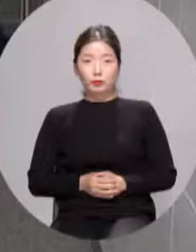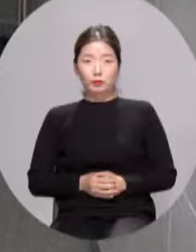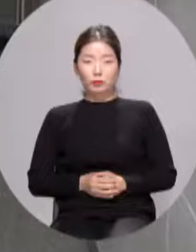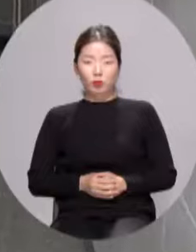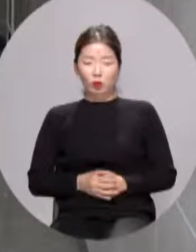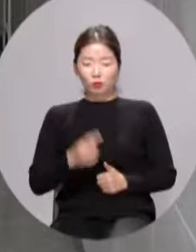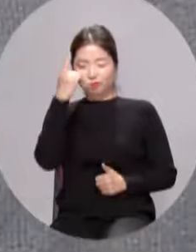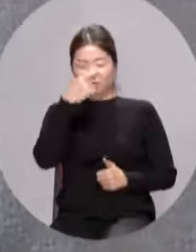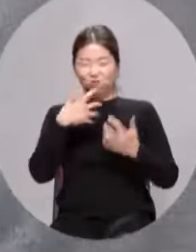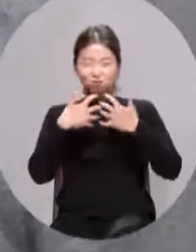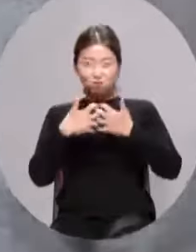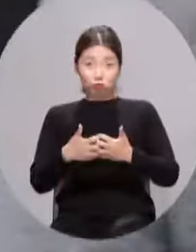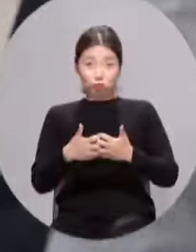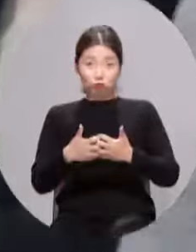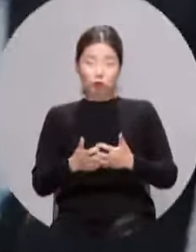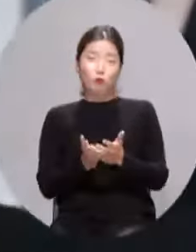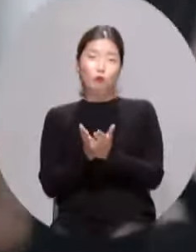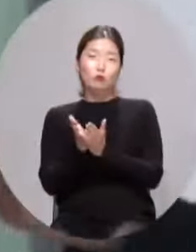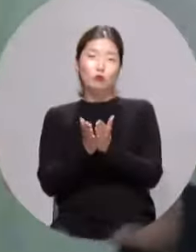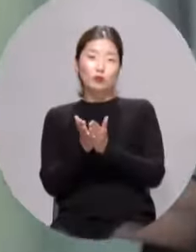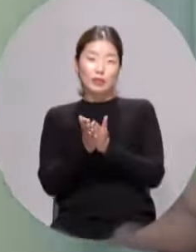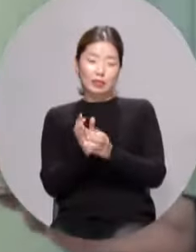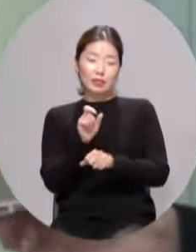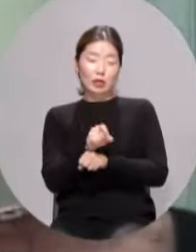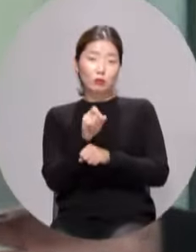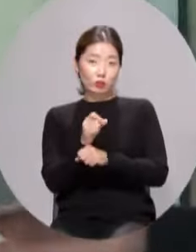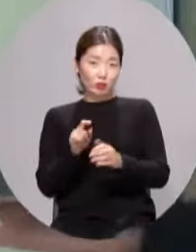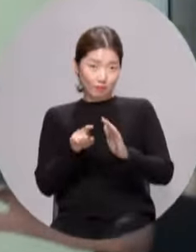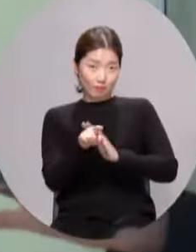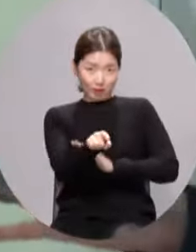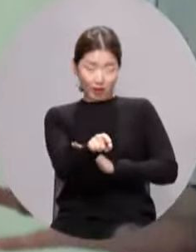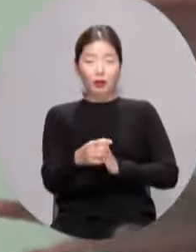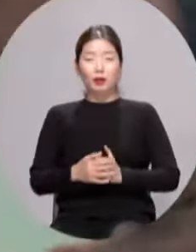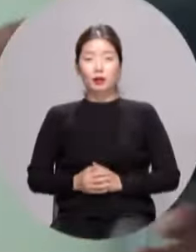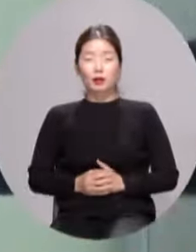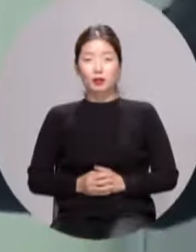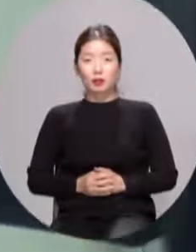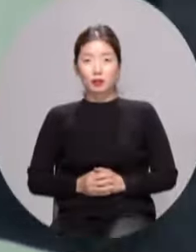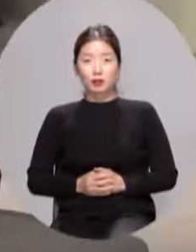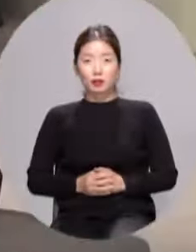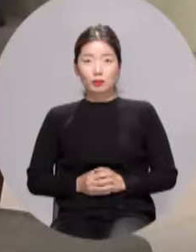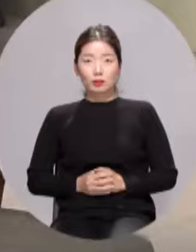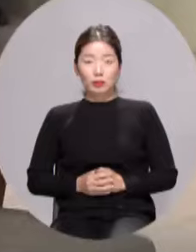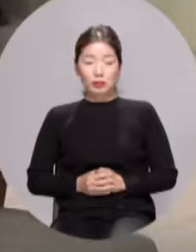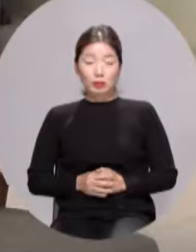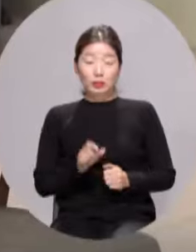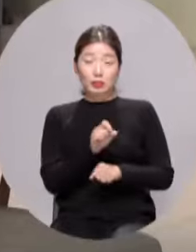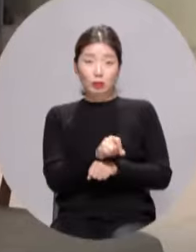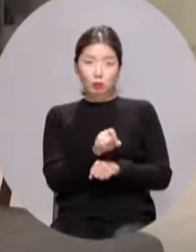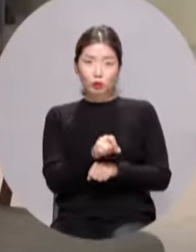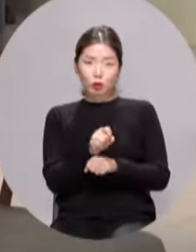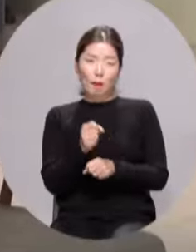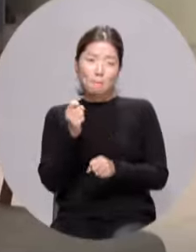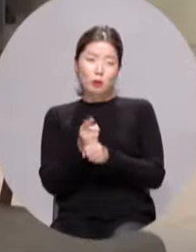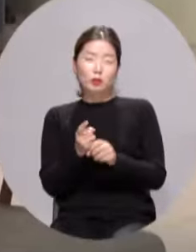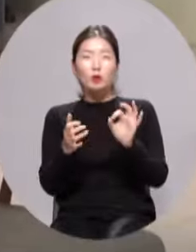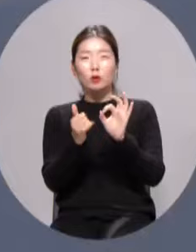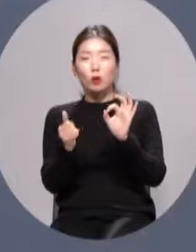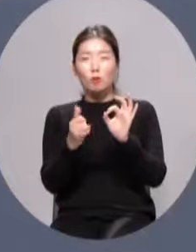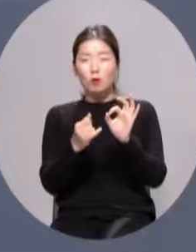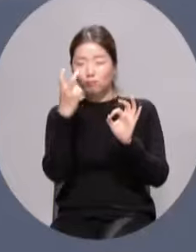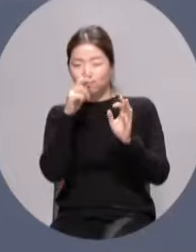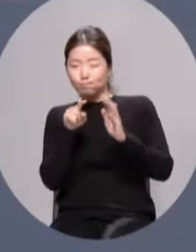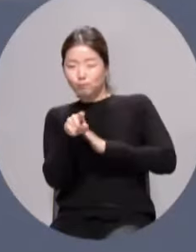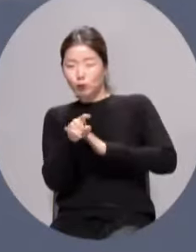굳은 표정의 신영대 의원이 군산에 위치한 의원 사무실로 들어갑니다. 신 의원 사무실에는 이미 10여 명의